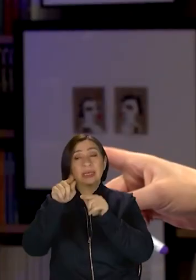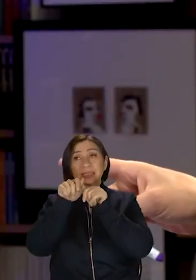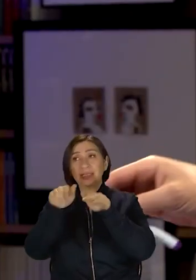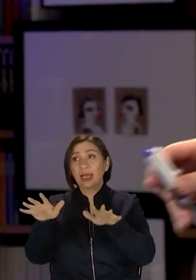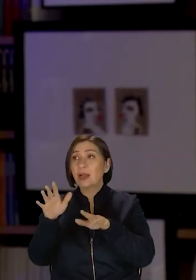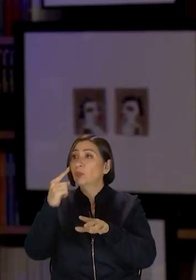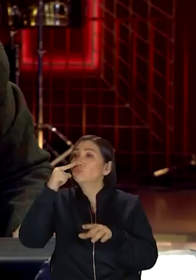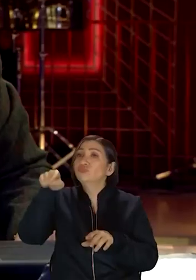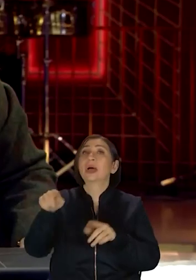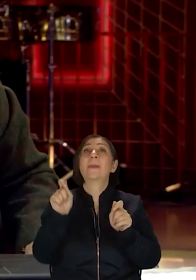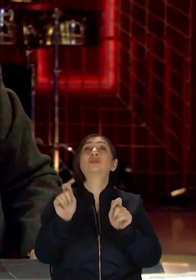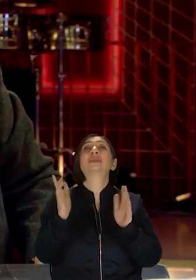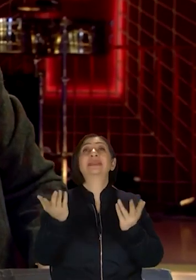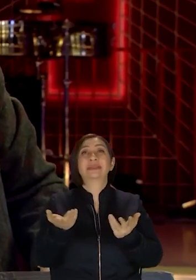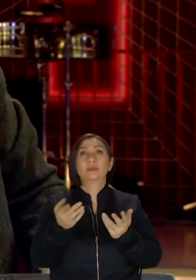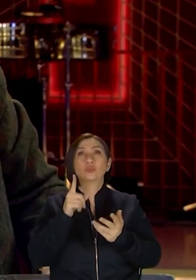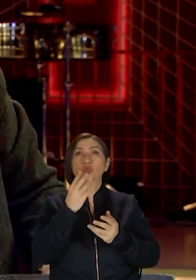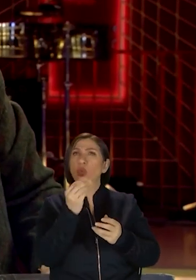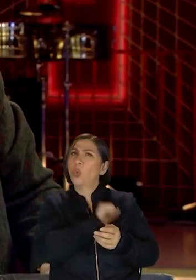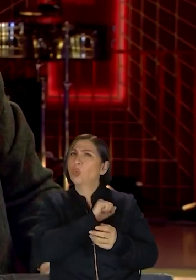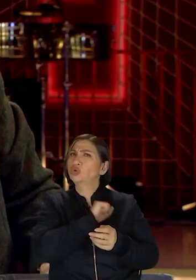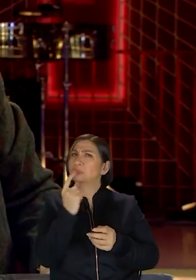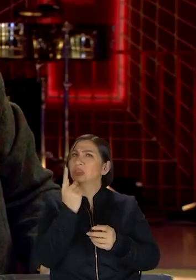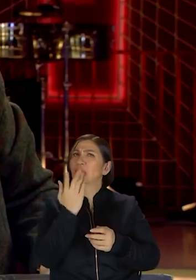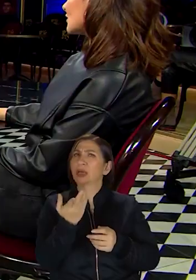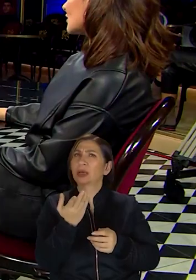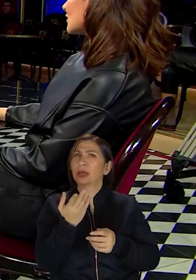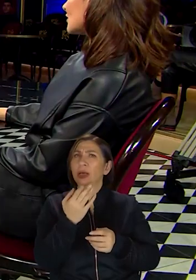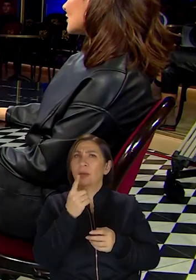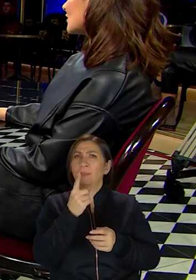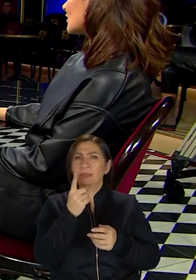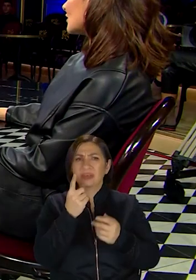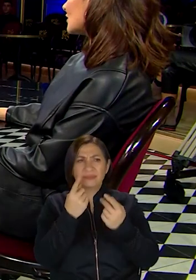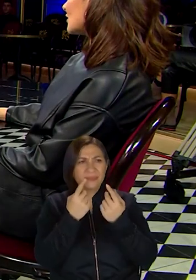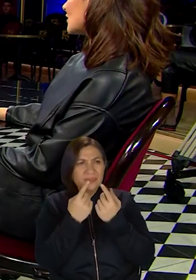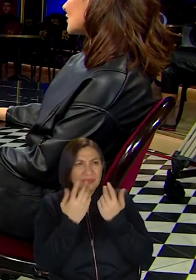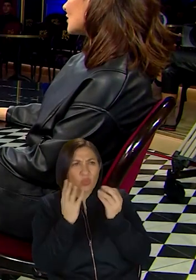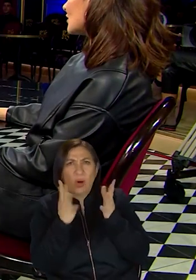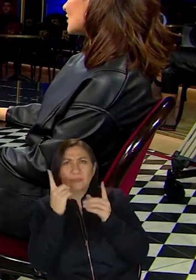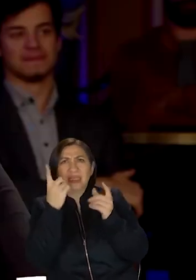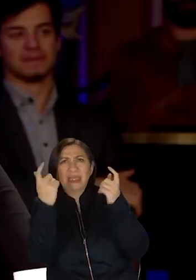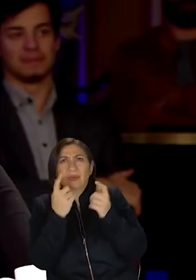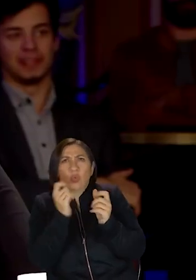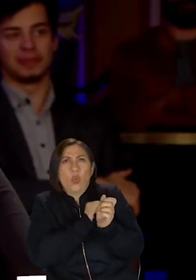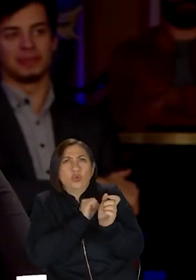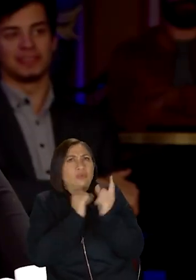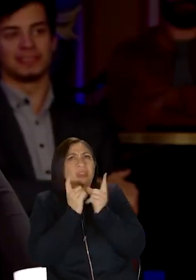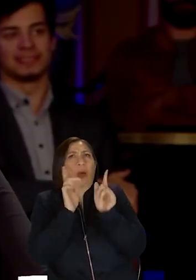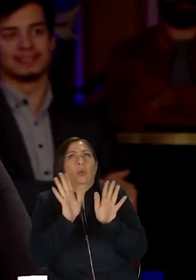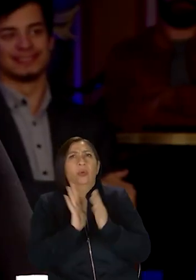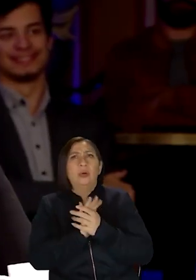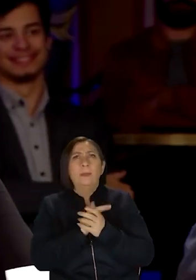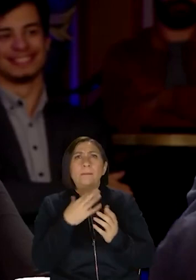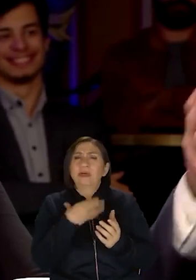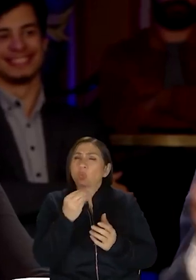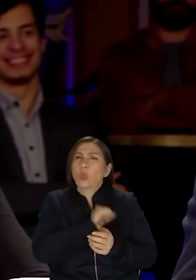Yayınına belki müdahale edemeyeceksin. Tamam, ondan bahsedeyim. Bence bu çok korkunç bir şey ya. Yani bir distopya gibi geliyor bana. Korkunç bir şey bence bu.